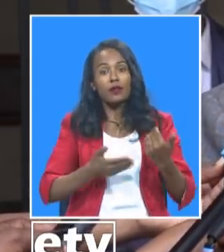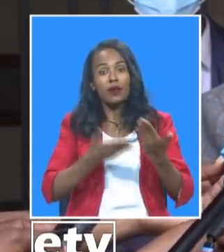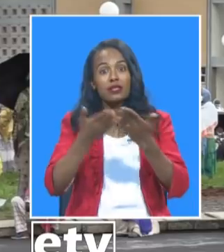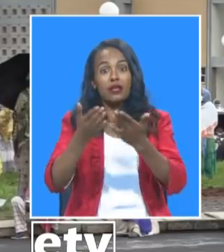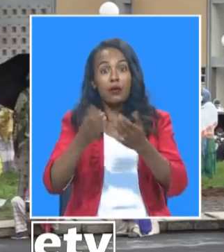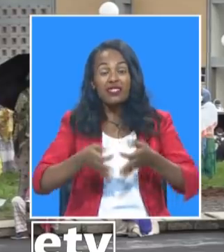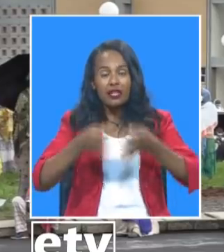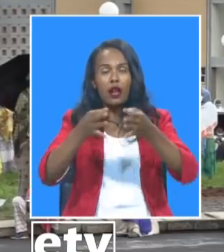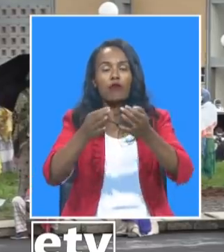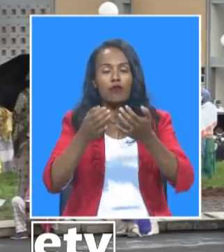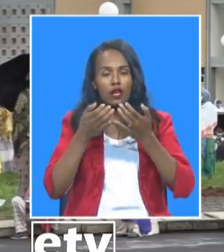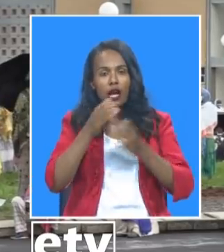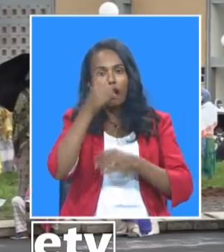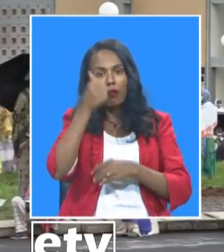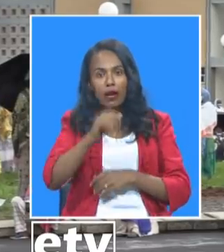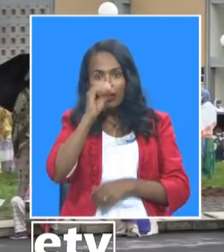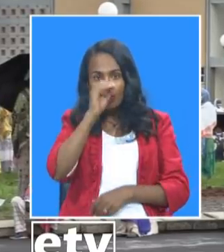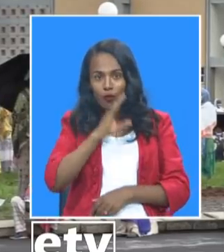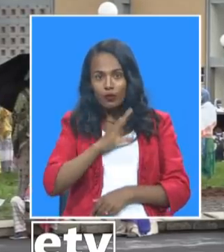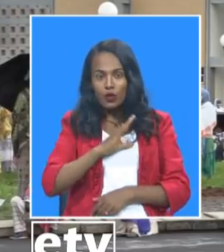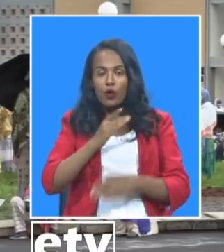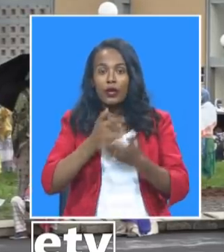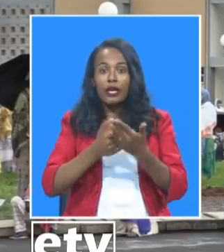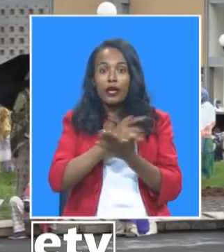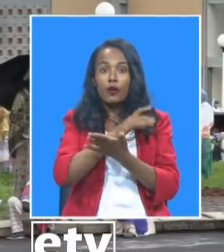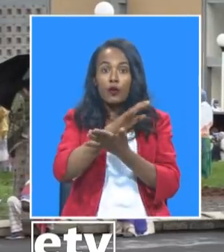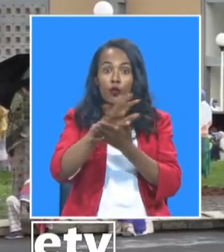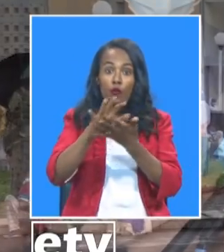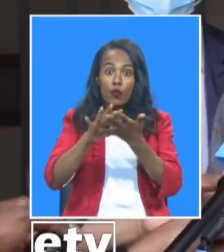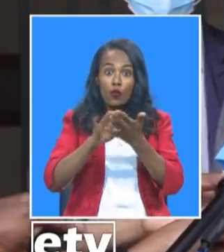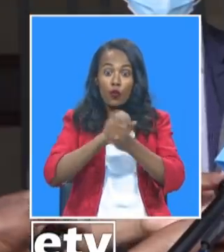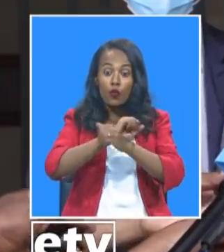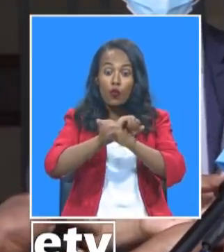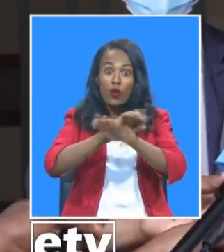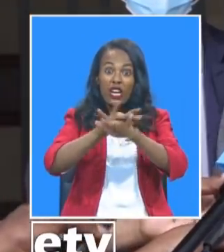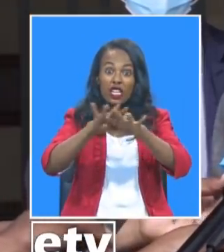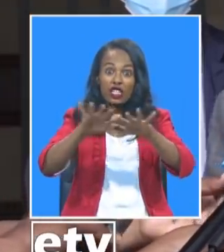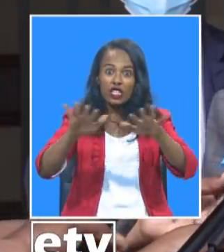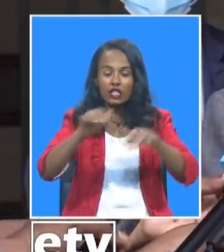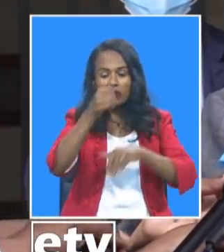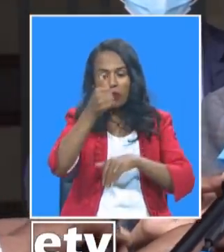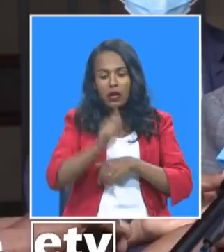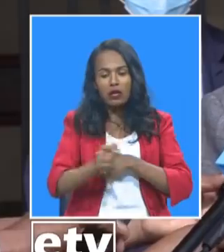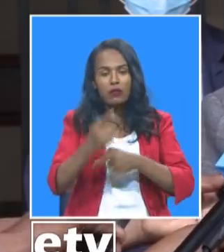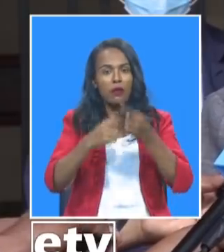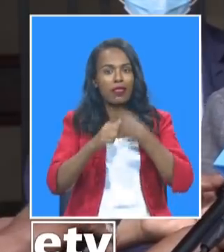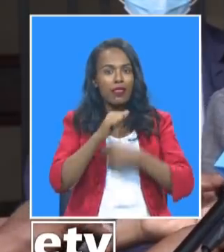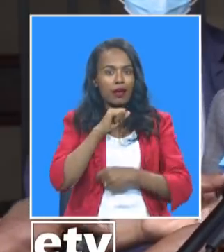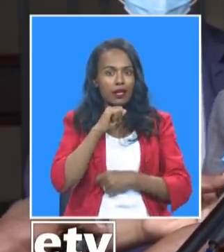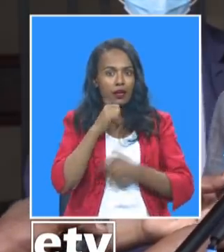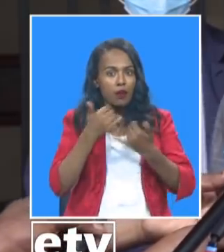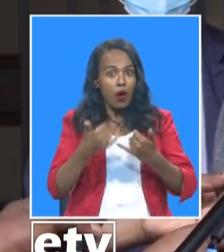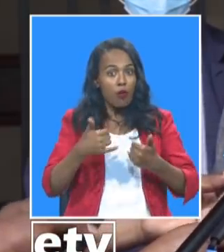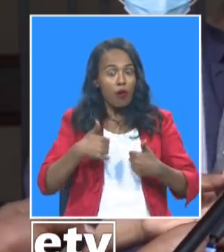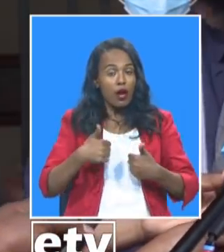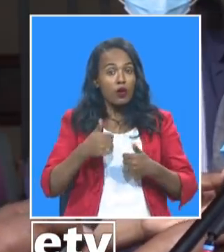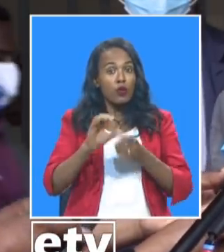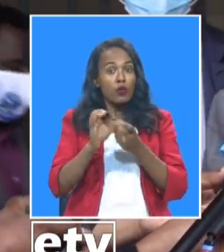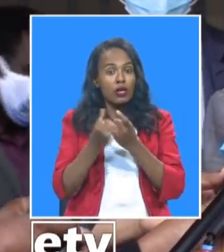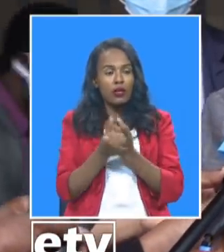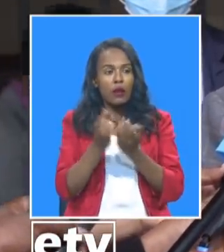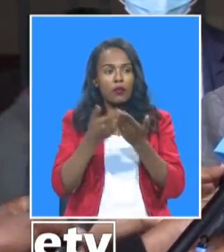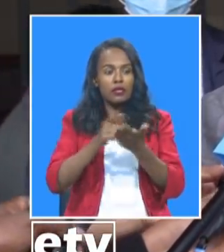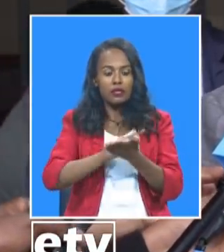ፈልጋለሁ። እንግዲህ ማንኛውም ሰው ይሄ ወረርሽኝ ማንንም የሚመርጥ አይደለም። አሁን ባለው ሁኔታ ደግሞ በተለይ